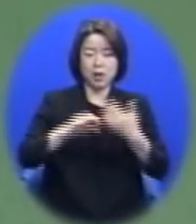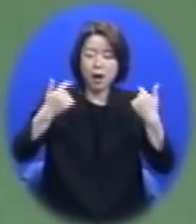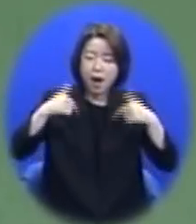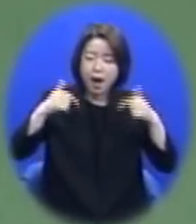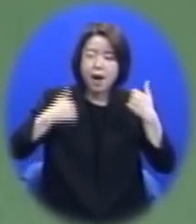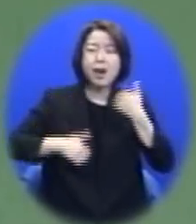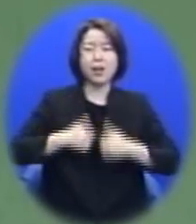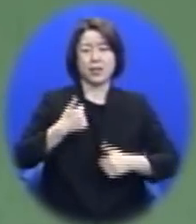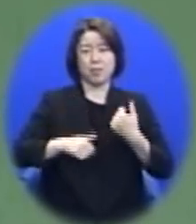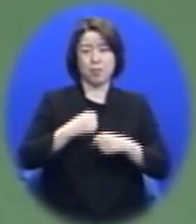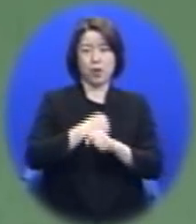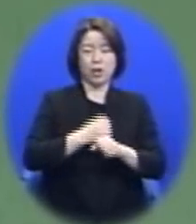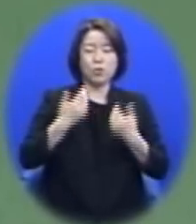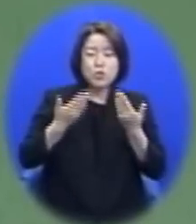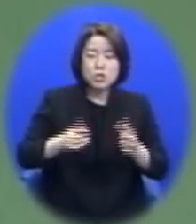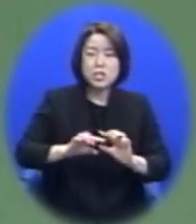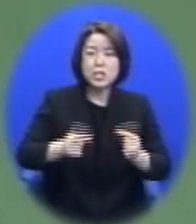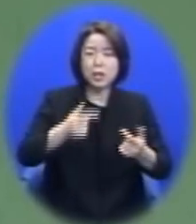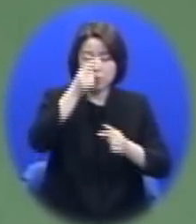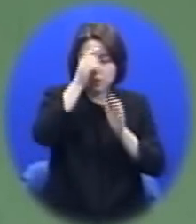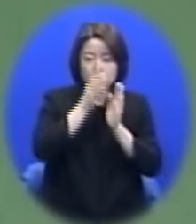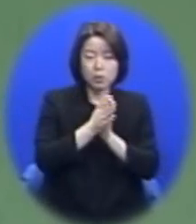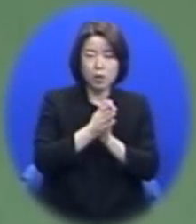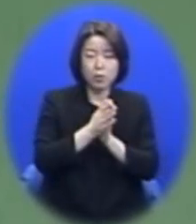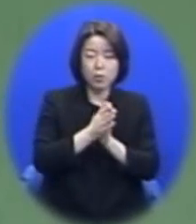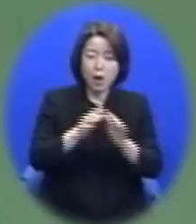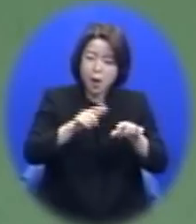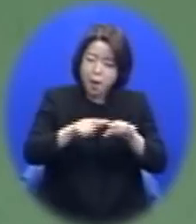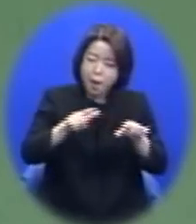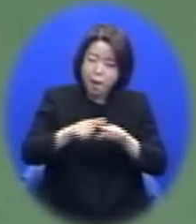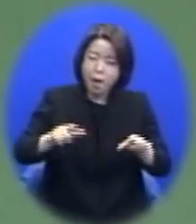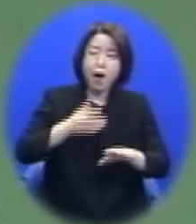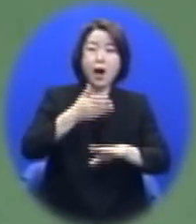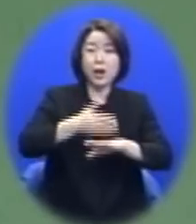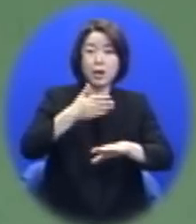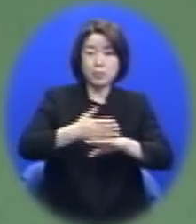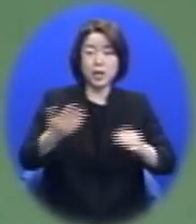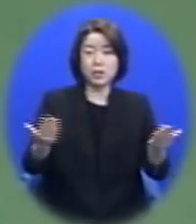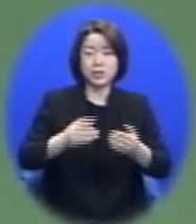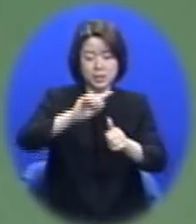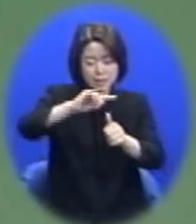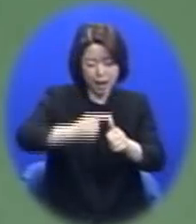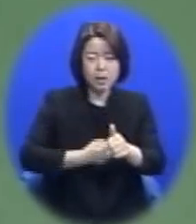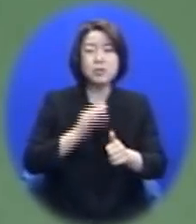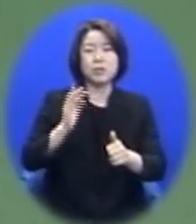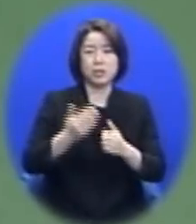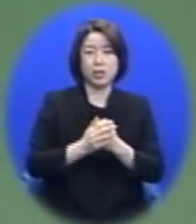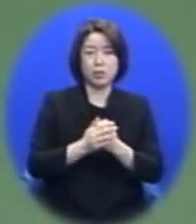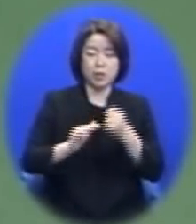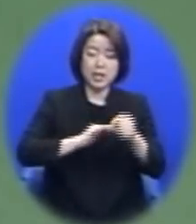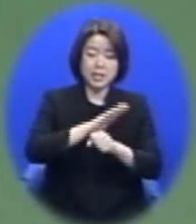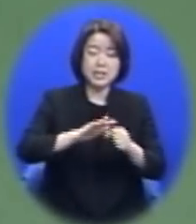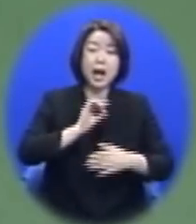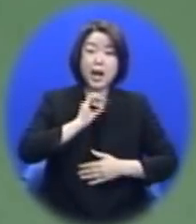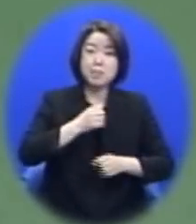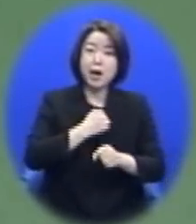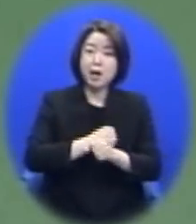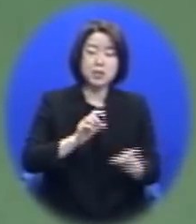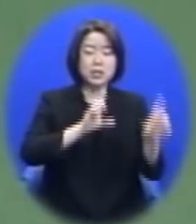기뻐하고 쉬지 않고 기도하고 범사에 감사하는 삶이 자연스러워집니다. 사랑만 하며 살고 싶어지게